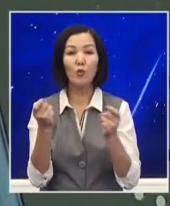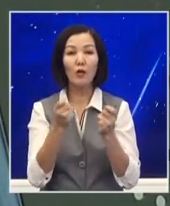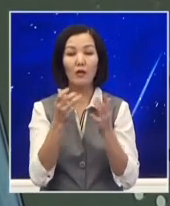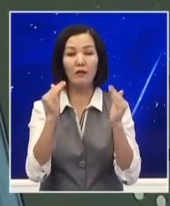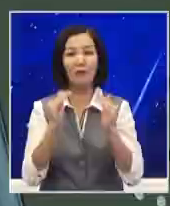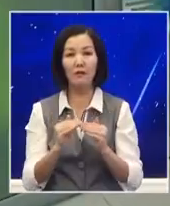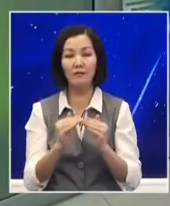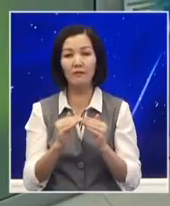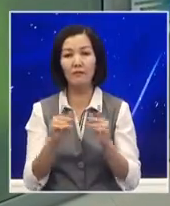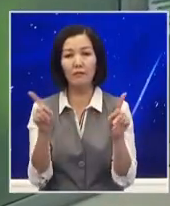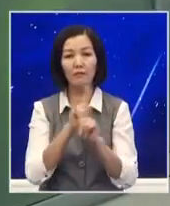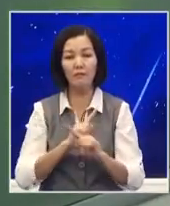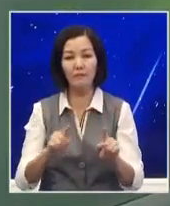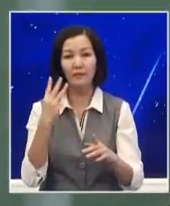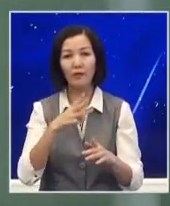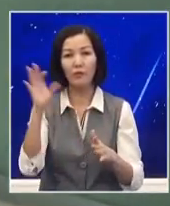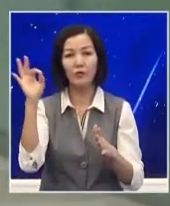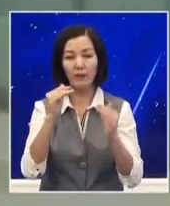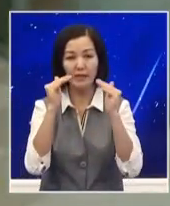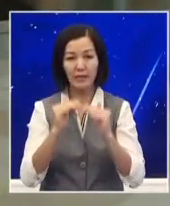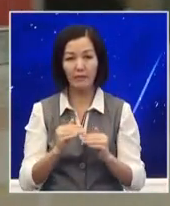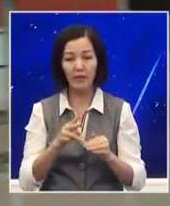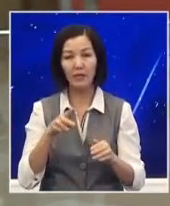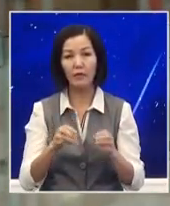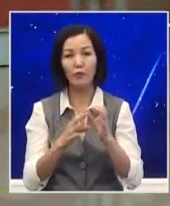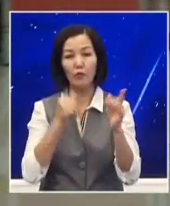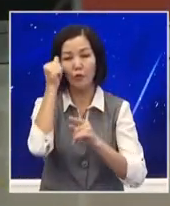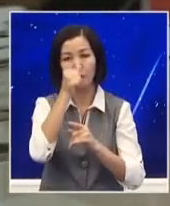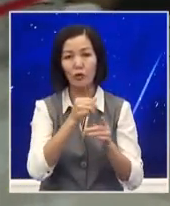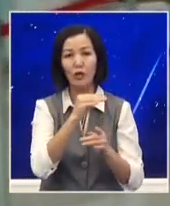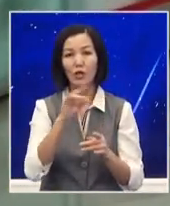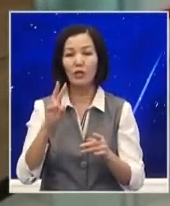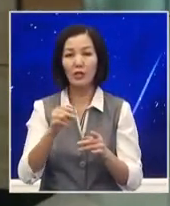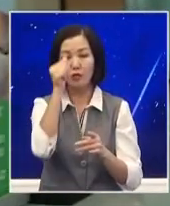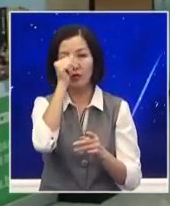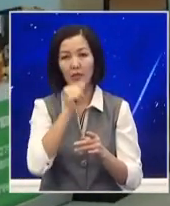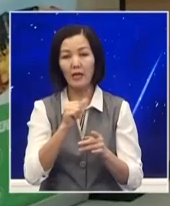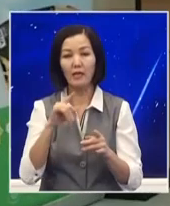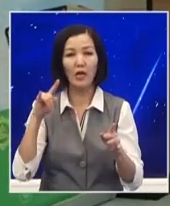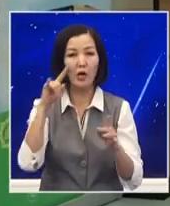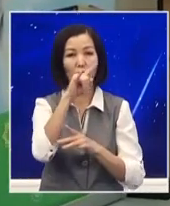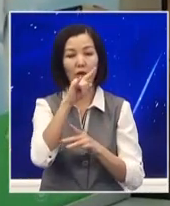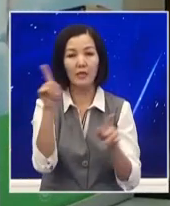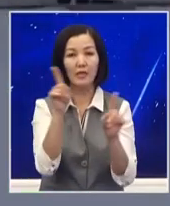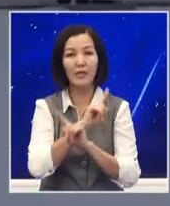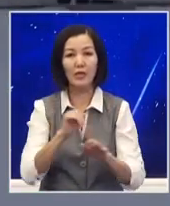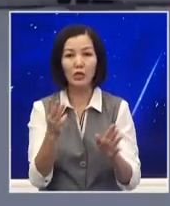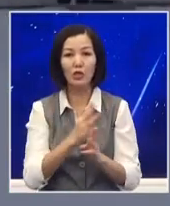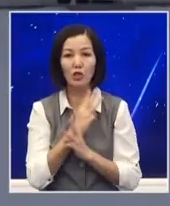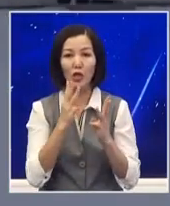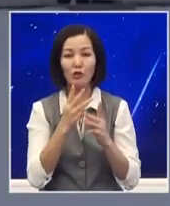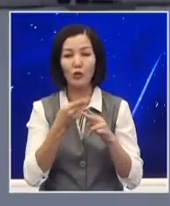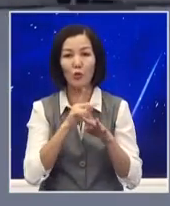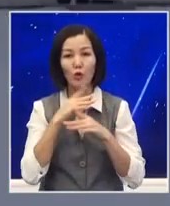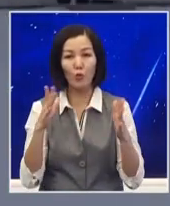салыстырғанда айырмашылық шамамен 30%-ға кеміген. 2019 жылдың желтоқсан айында әуе қатынасы ерекше сұранысқа ие болған кезде